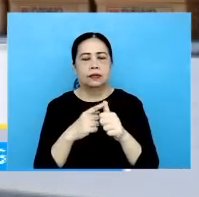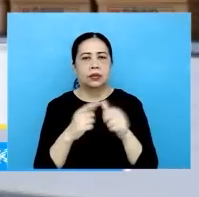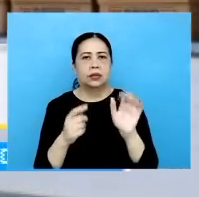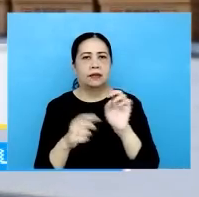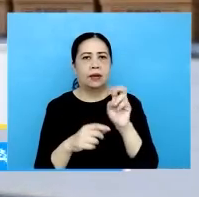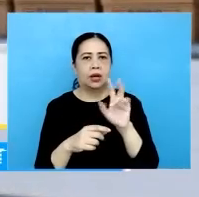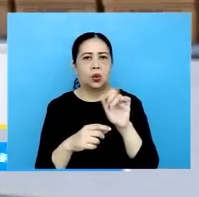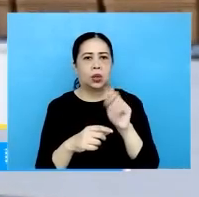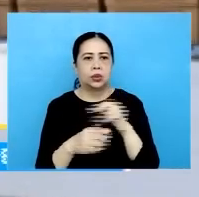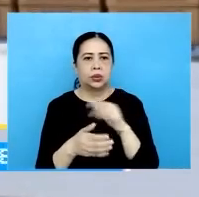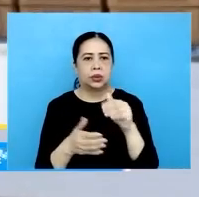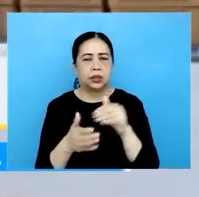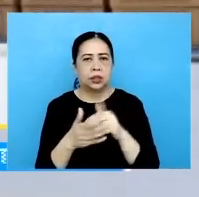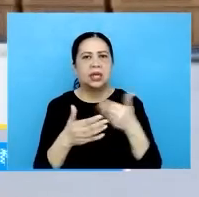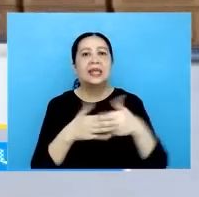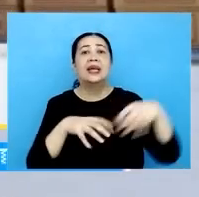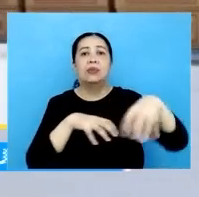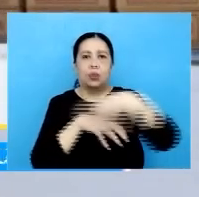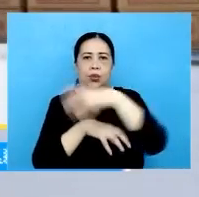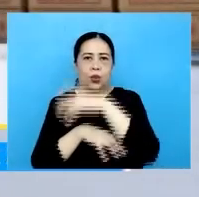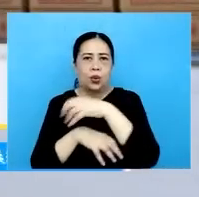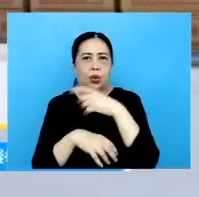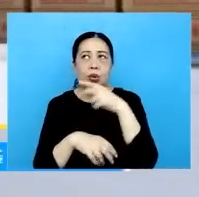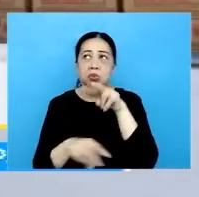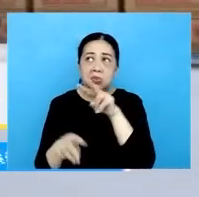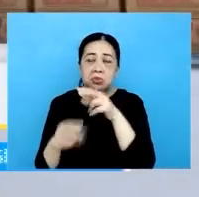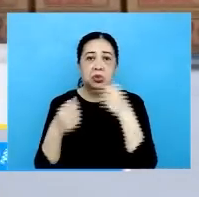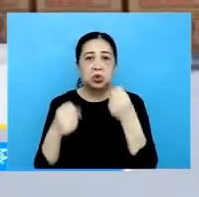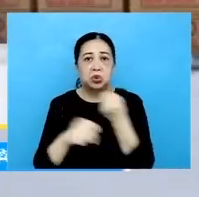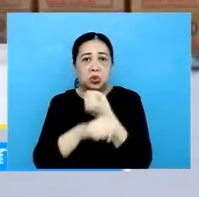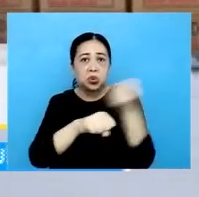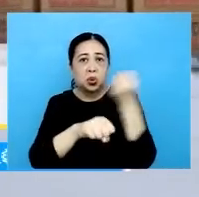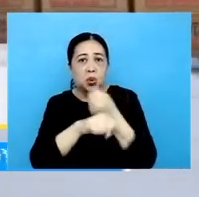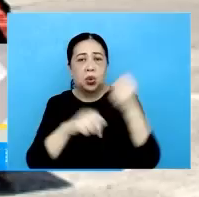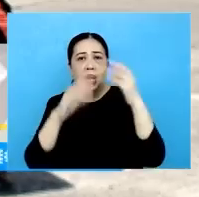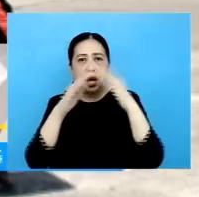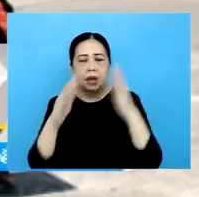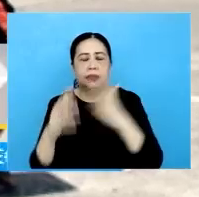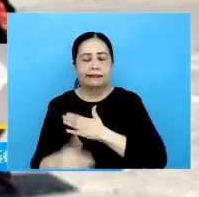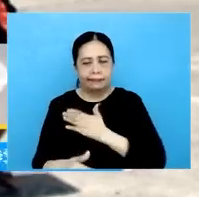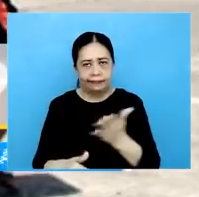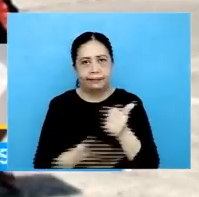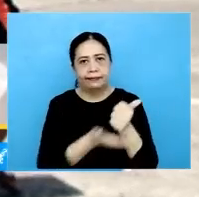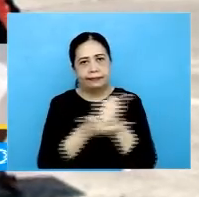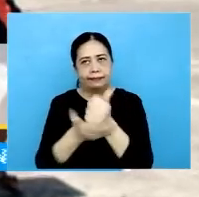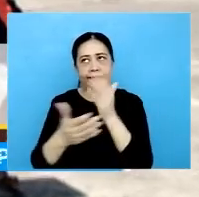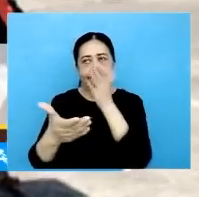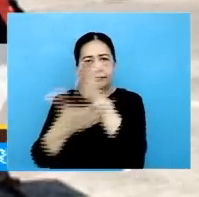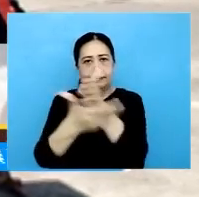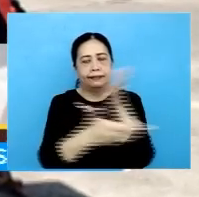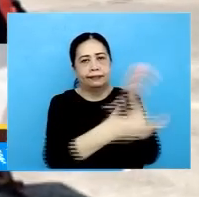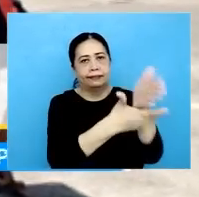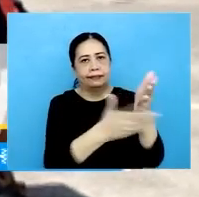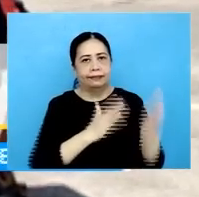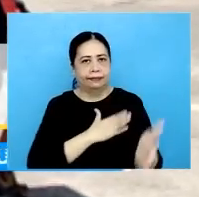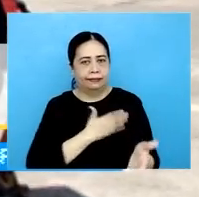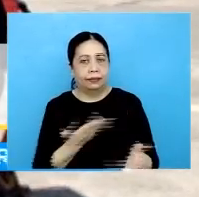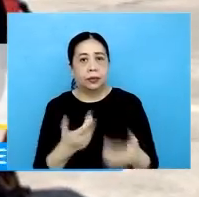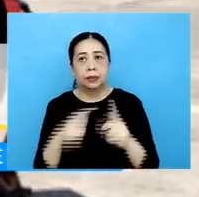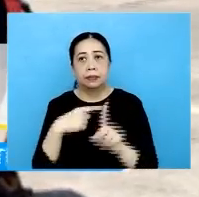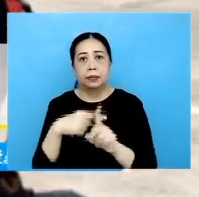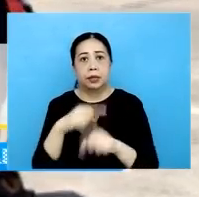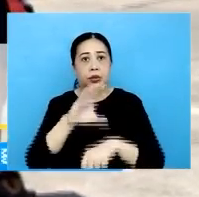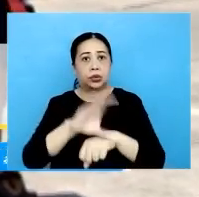center nila, mga kapitbahay po nilang matitibay ang bahay. Doon po sila pinapupunta. At yung mga churches po natin